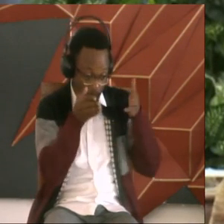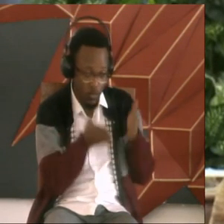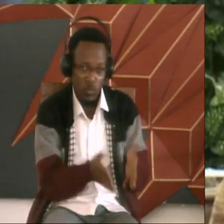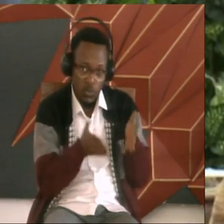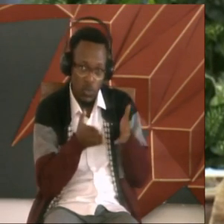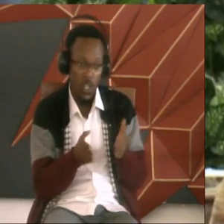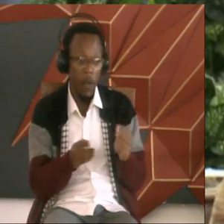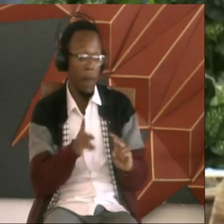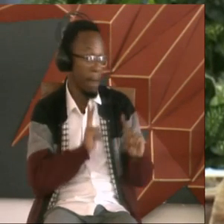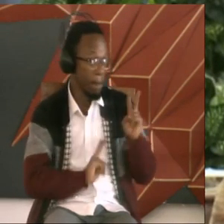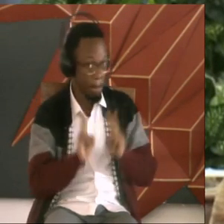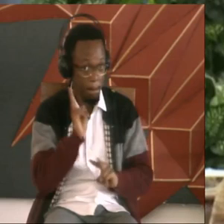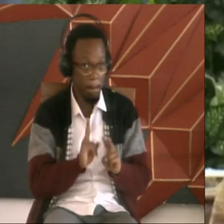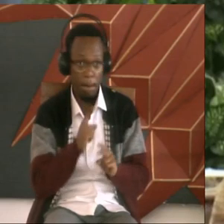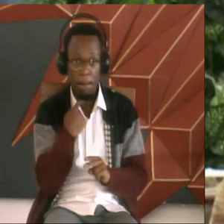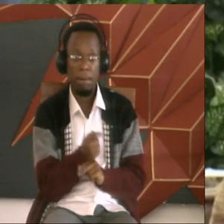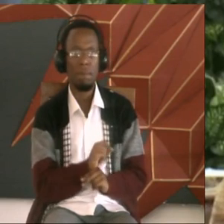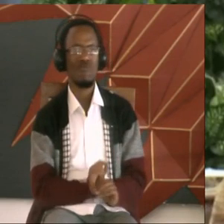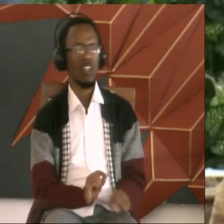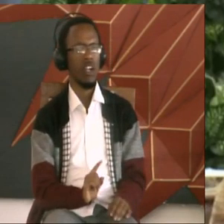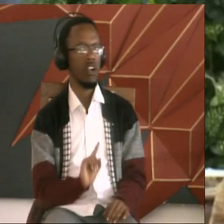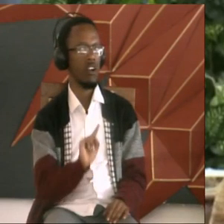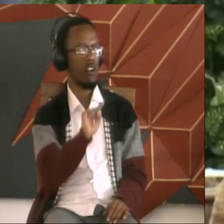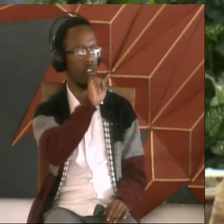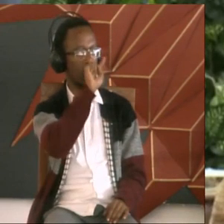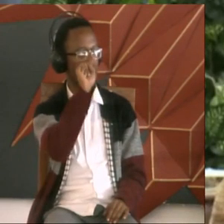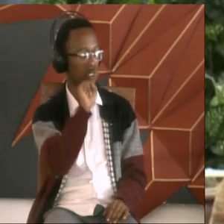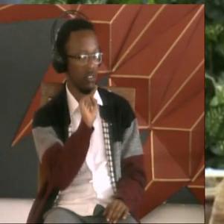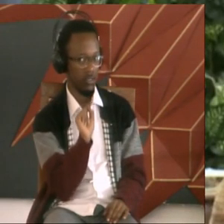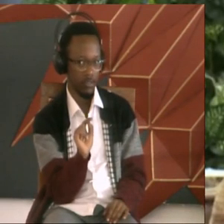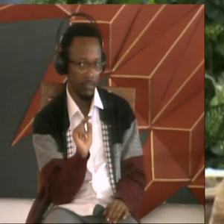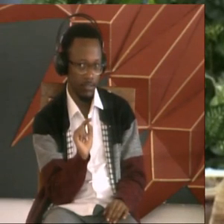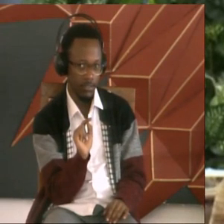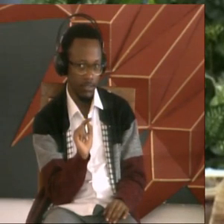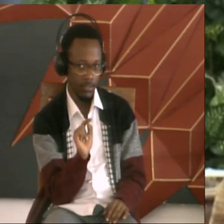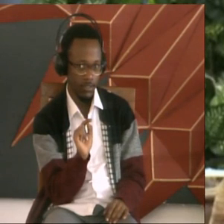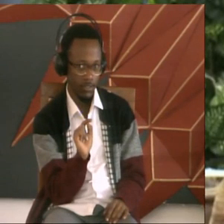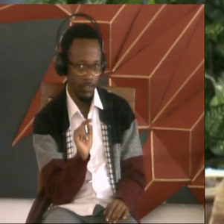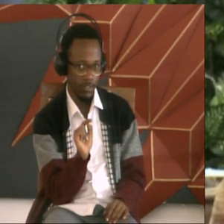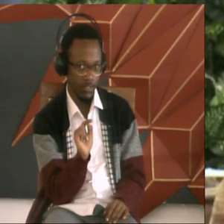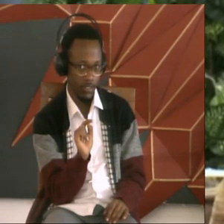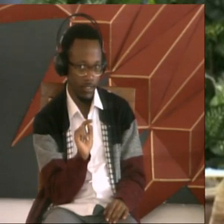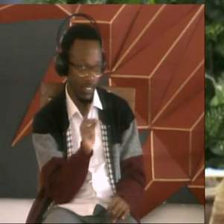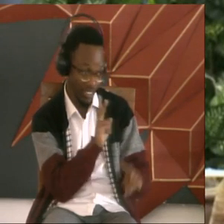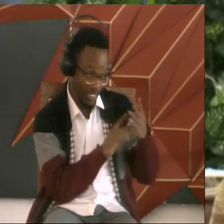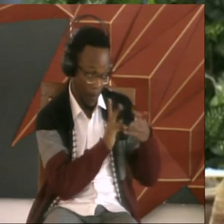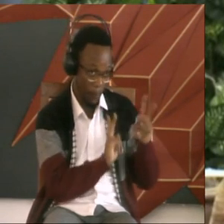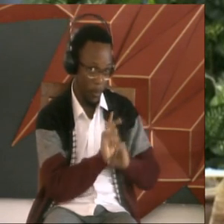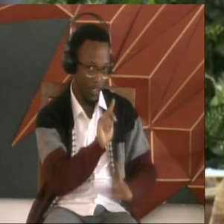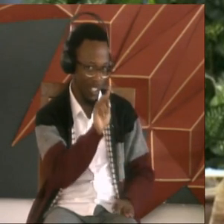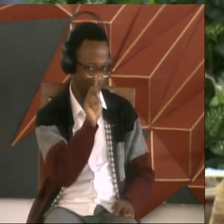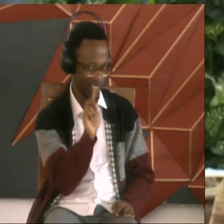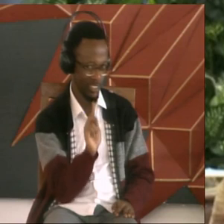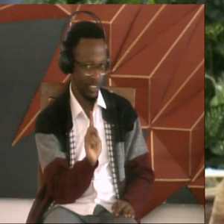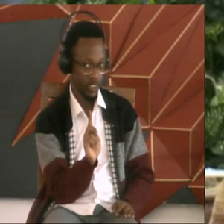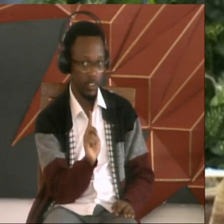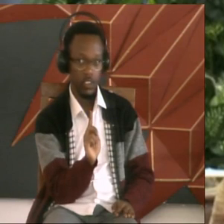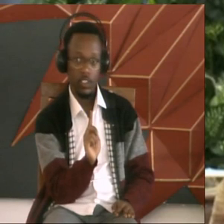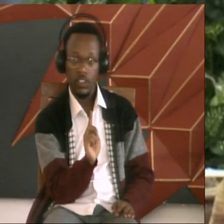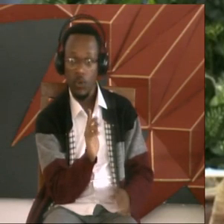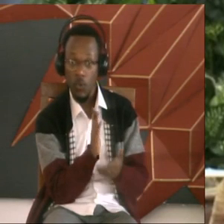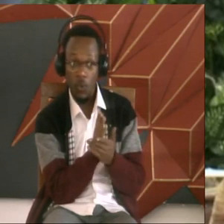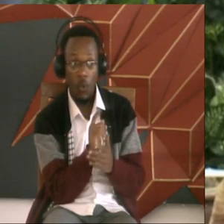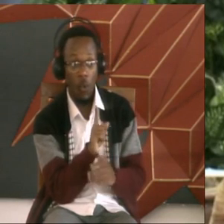haracyari abantu bashyiraho akabazo, haracyariho abantu bashyiraho akabazo kubera yuko bo